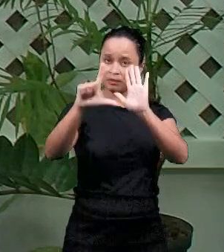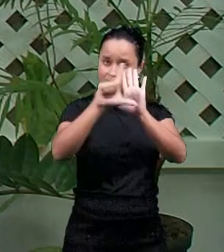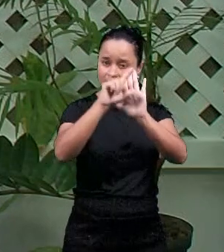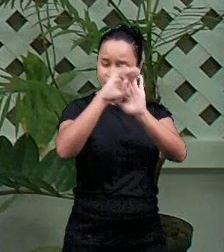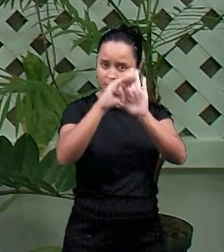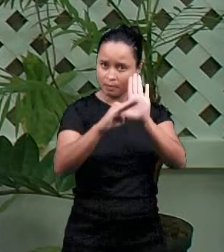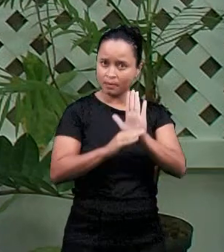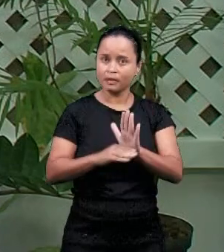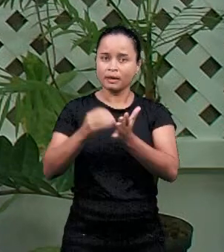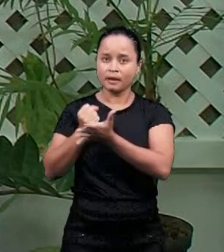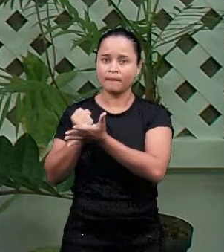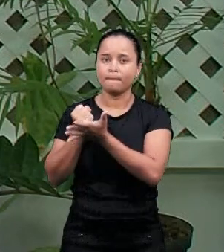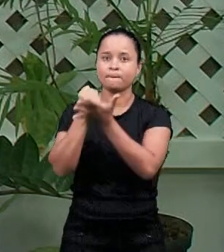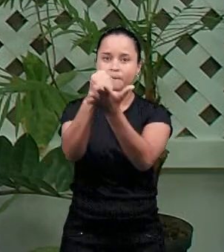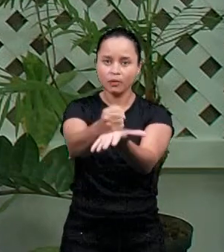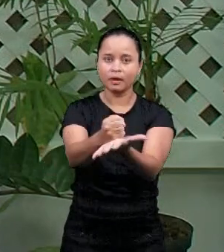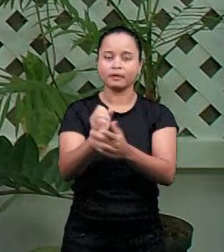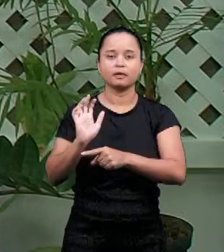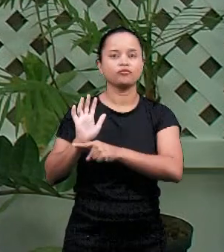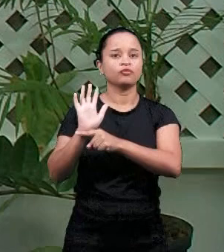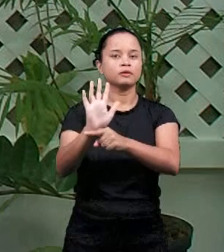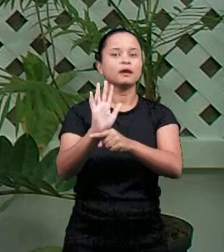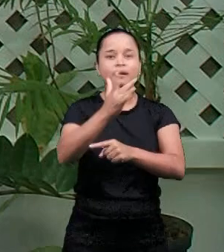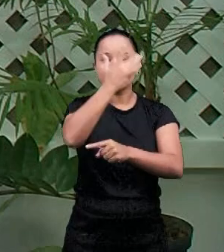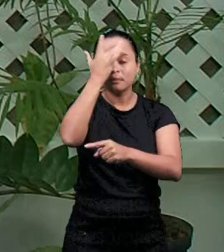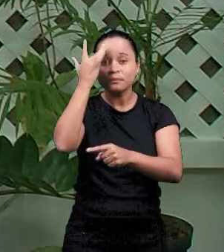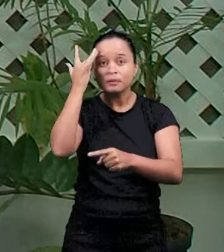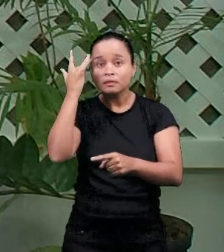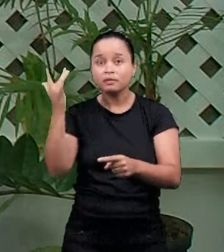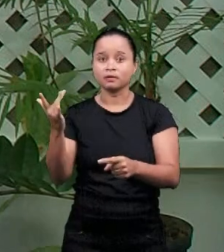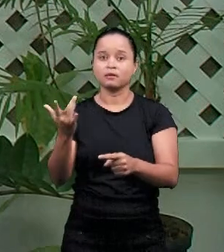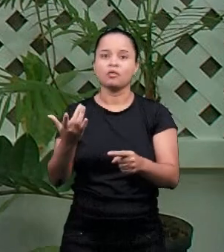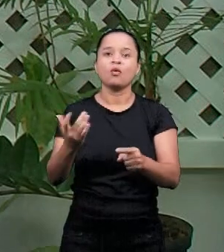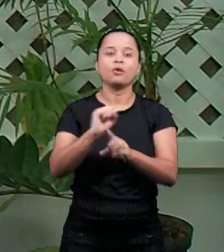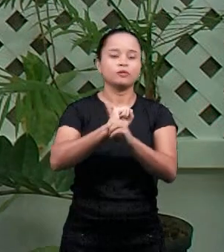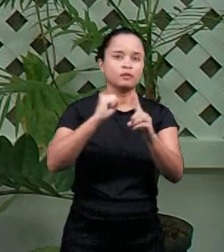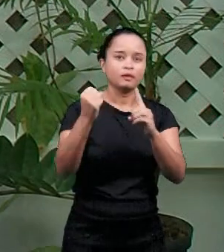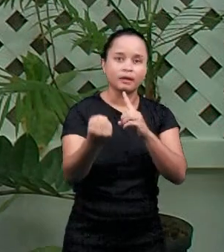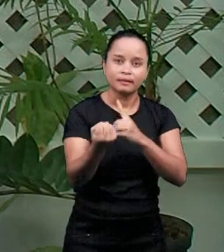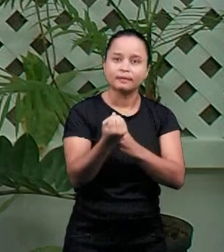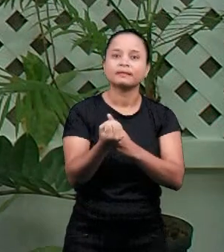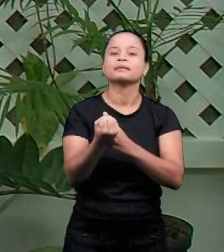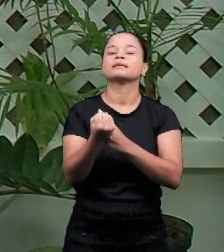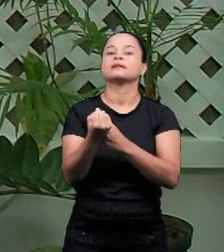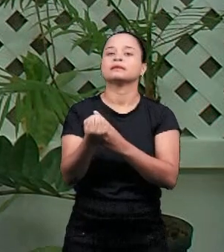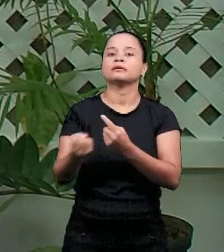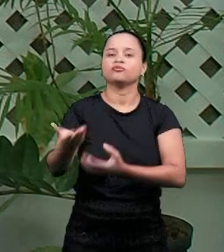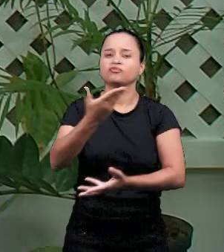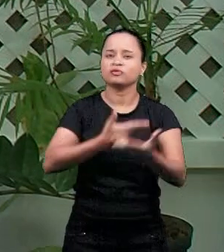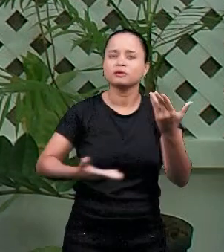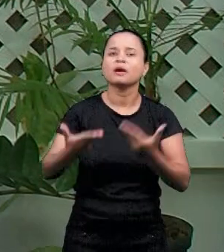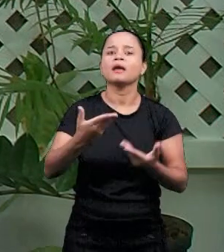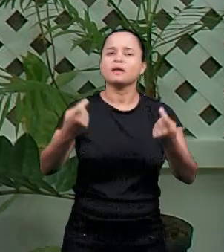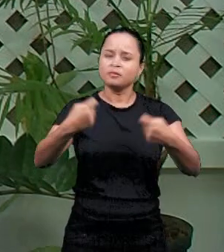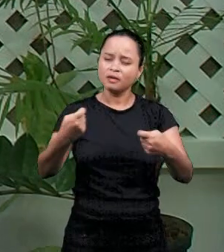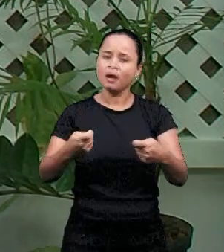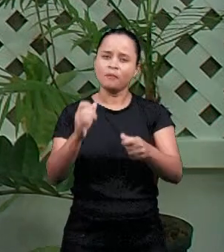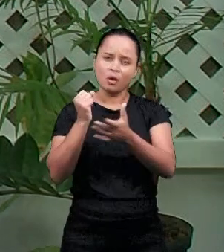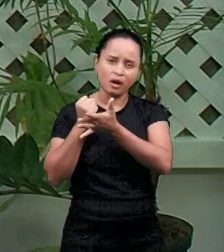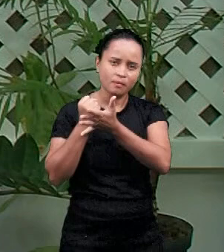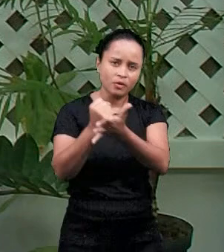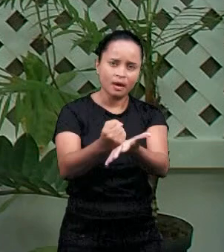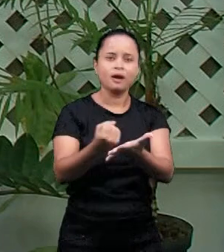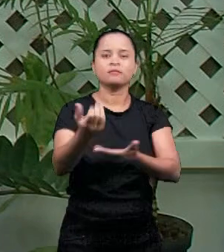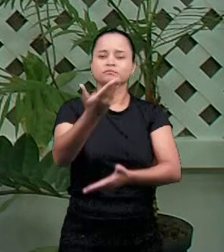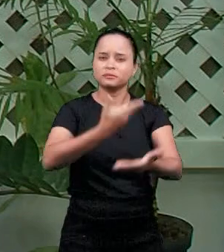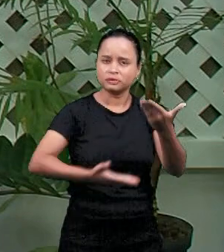les plus nécessiteux, ce qu'on appelle le socialisme. Nous pouvons aider, nous pouvons répondre à nos frères et sœurs et à